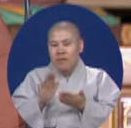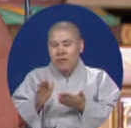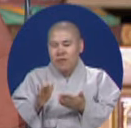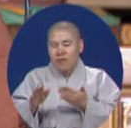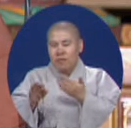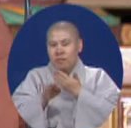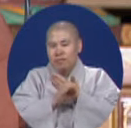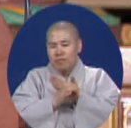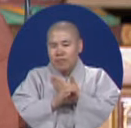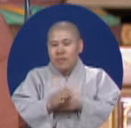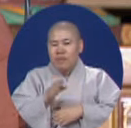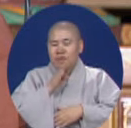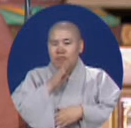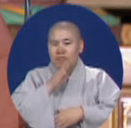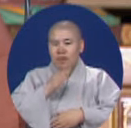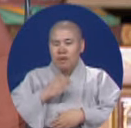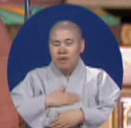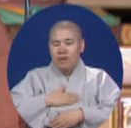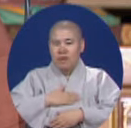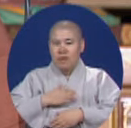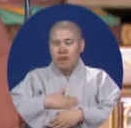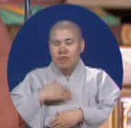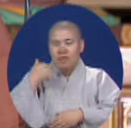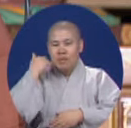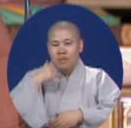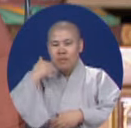그러면 정말로 나는 누군가.